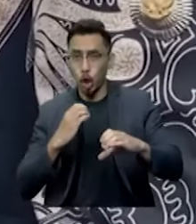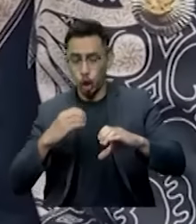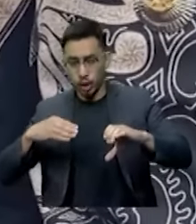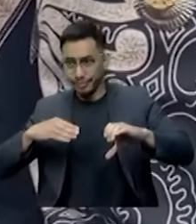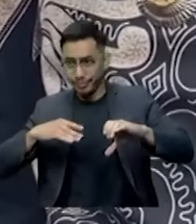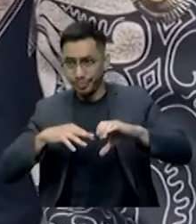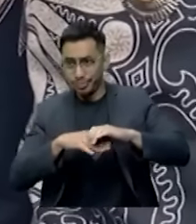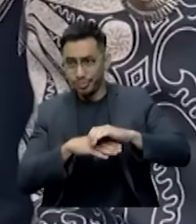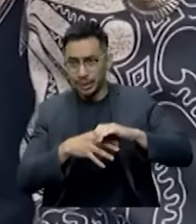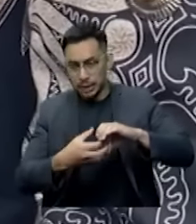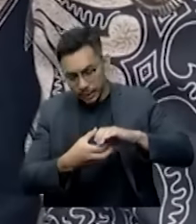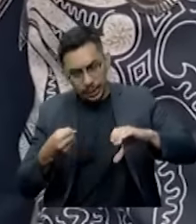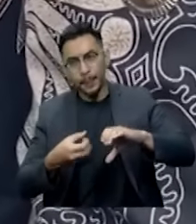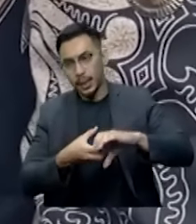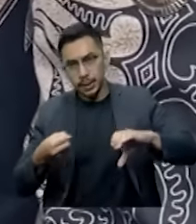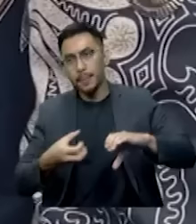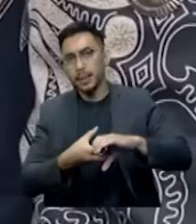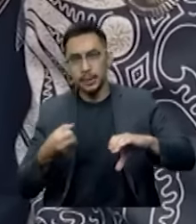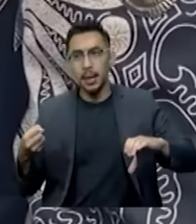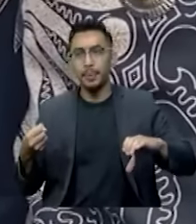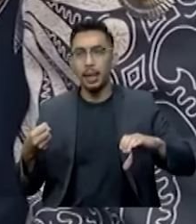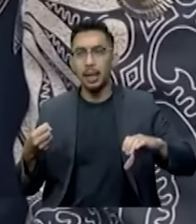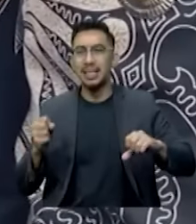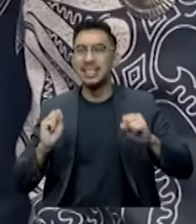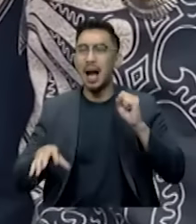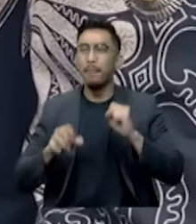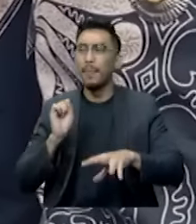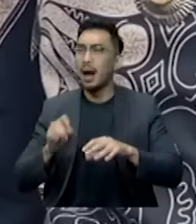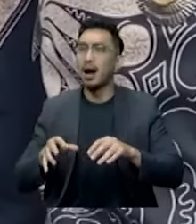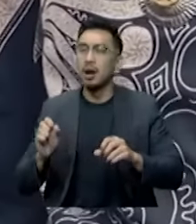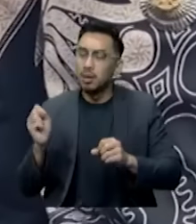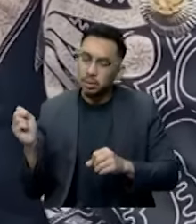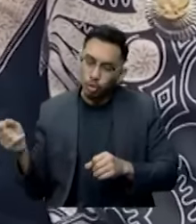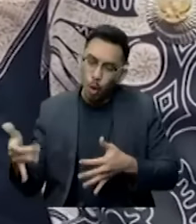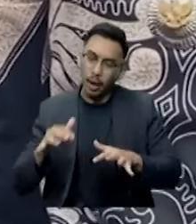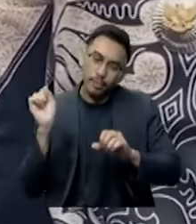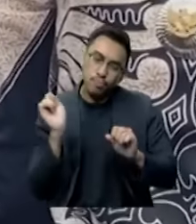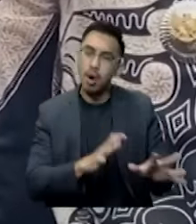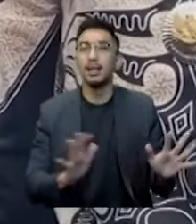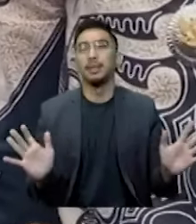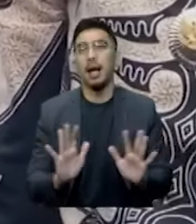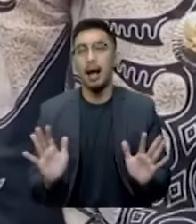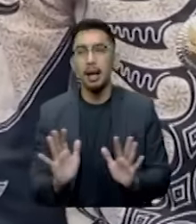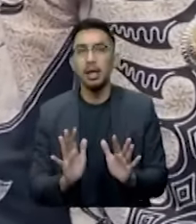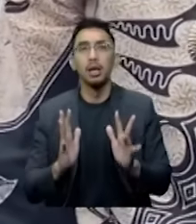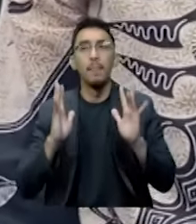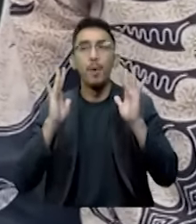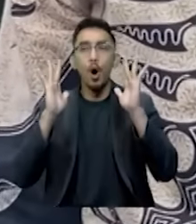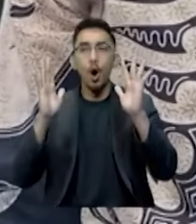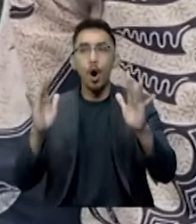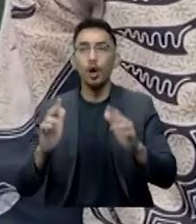selokan, kemudian tidak membuang sampah di sungai, kemudian juga menanam pohon. Banyak yang bisa kita